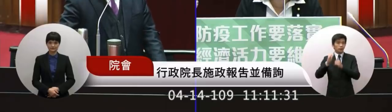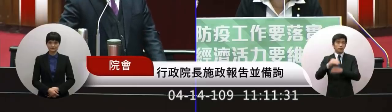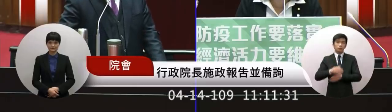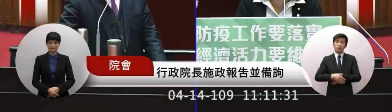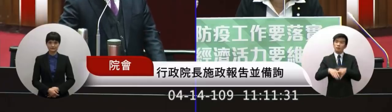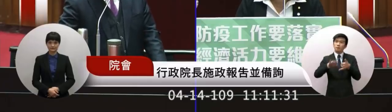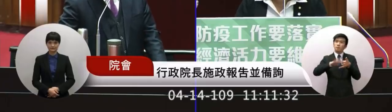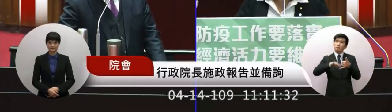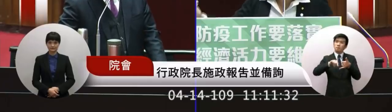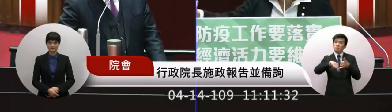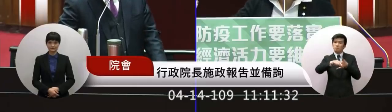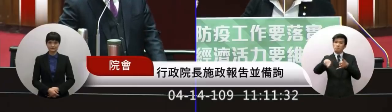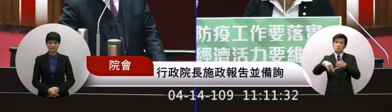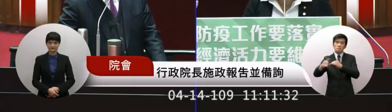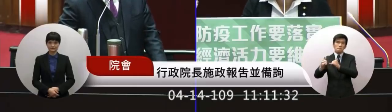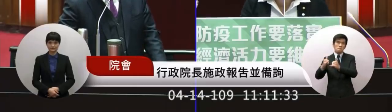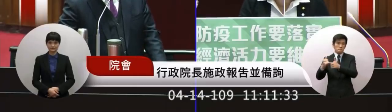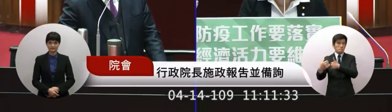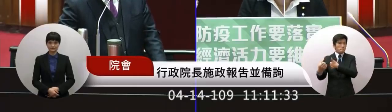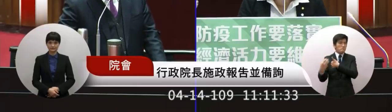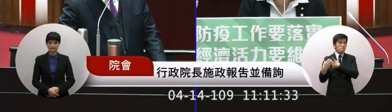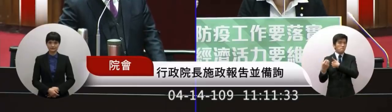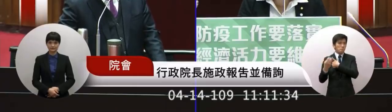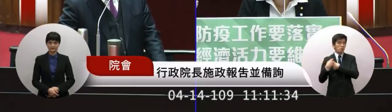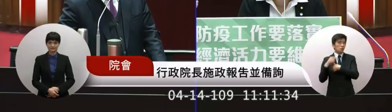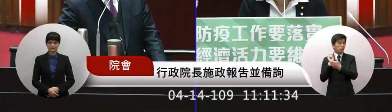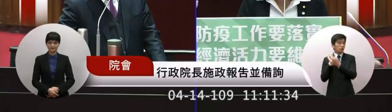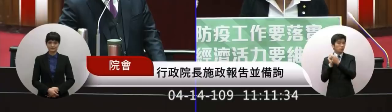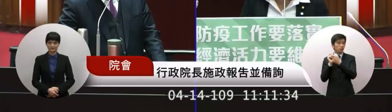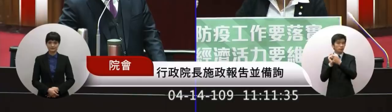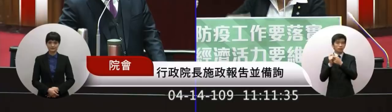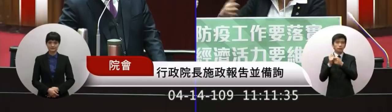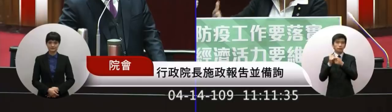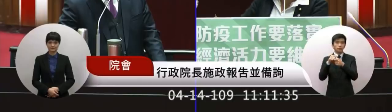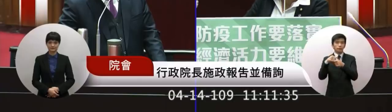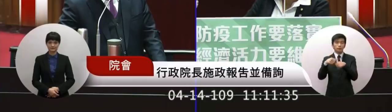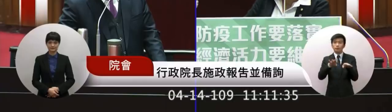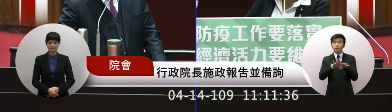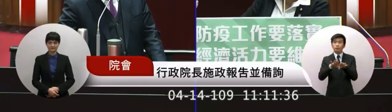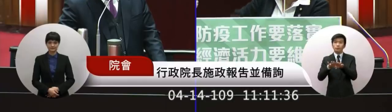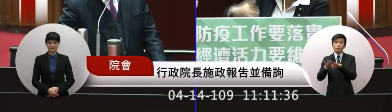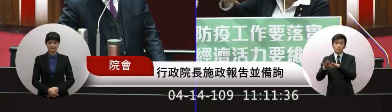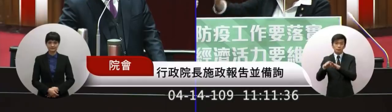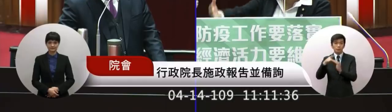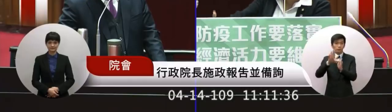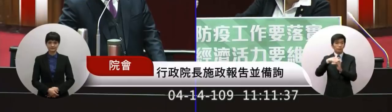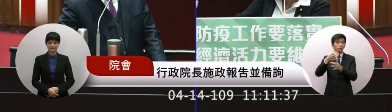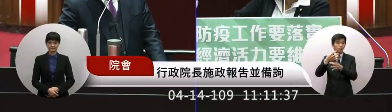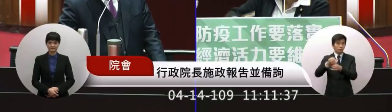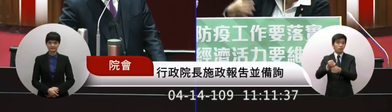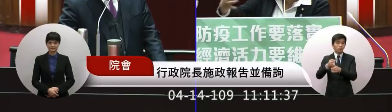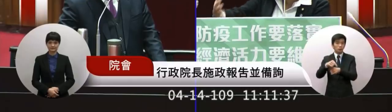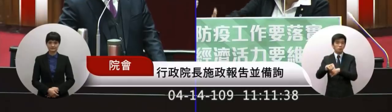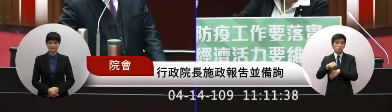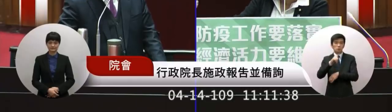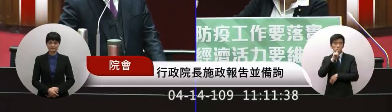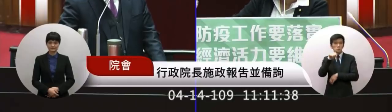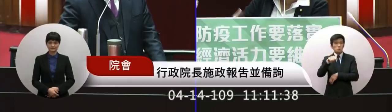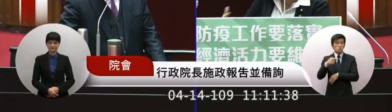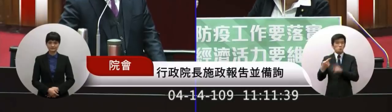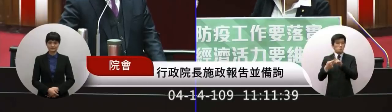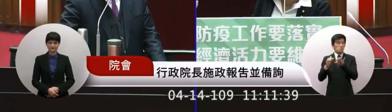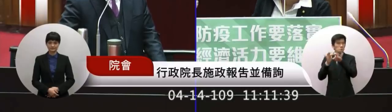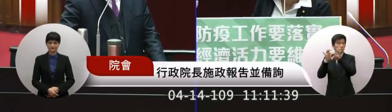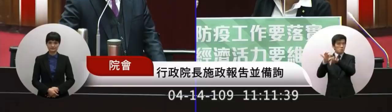很多聲音說最近我們前面有說不可以去對決的地方不